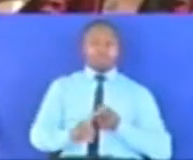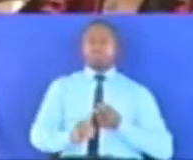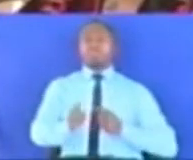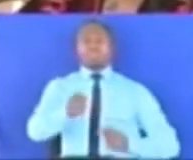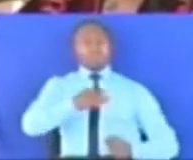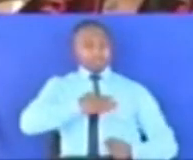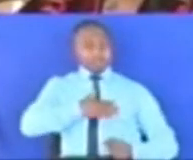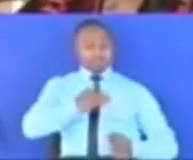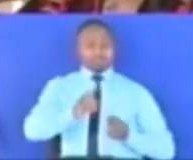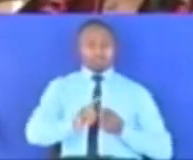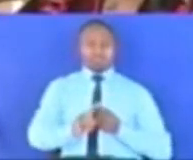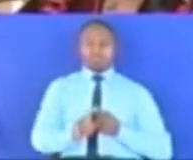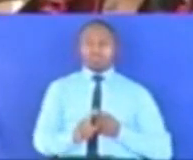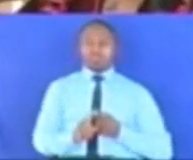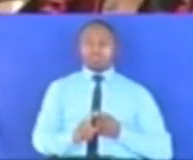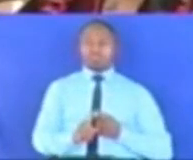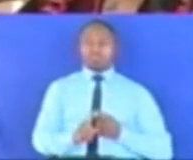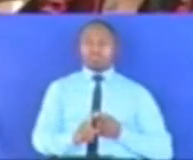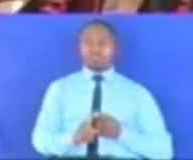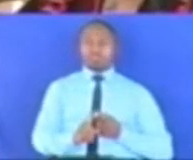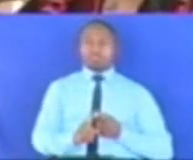Asante.